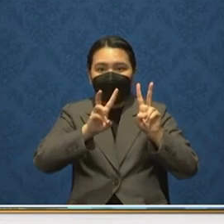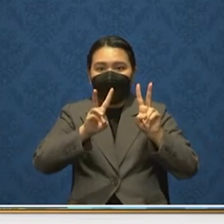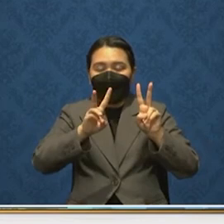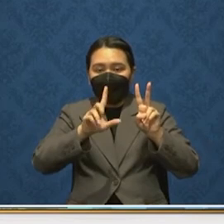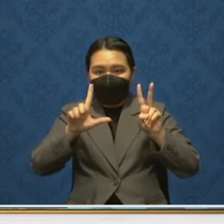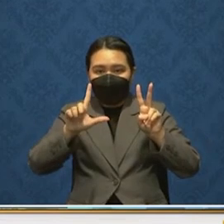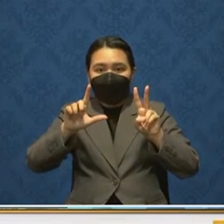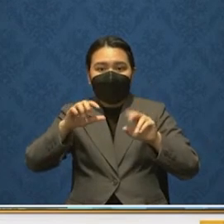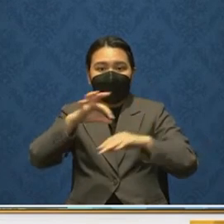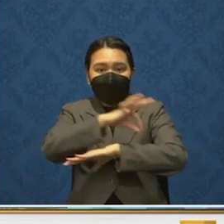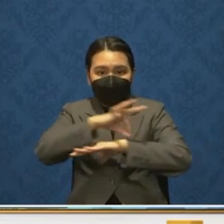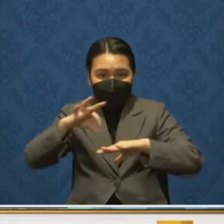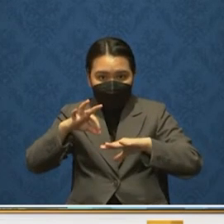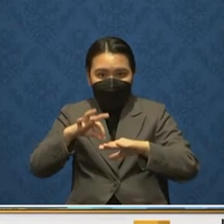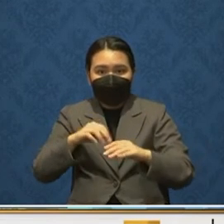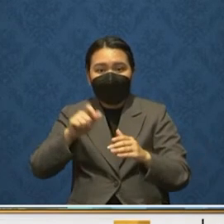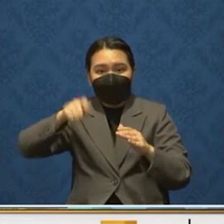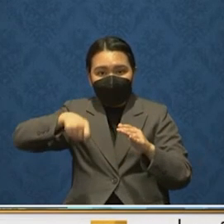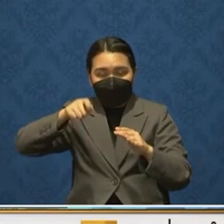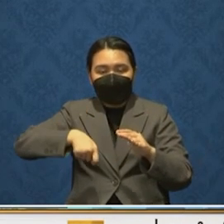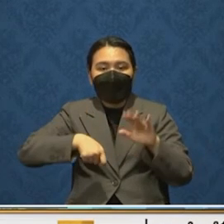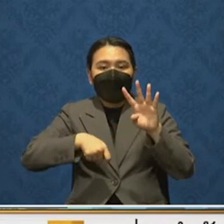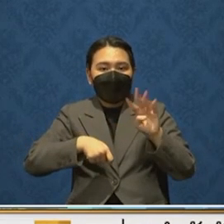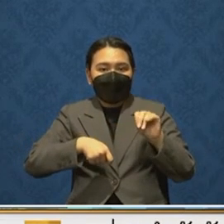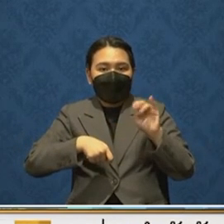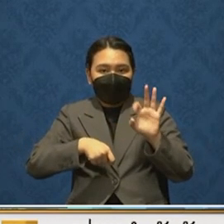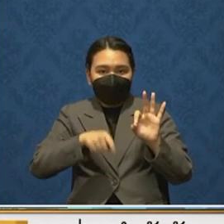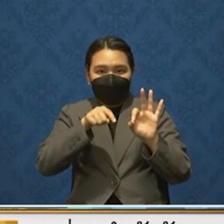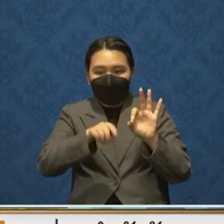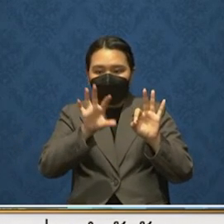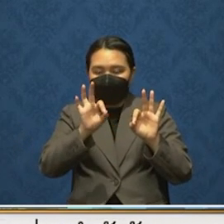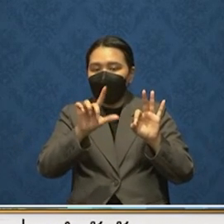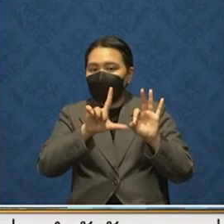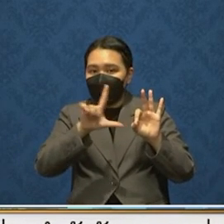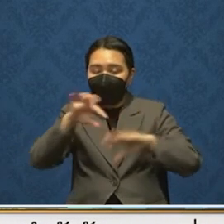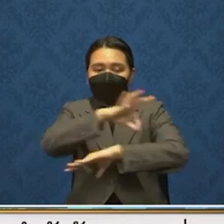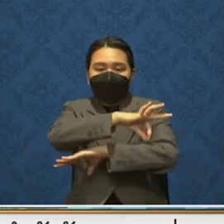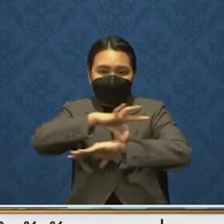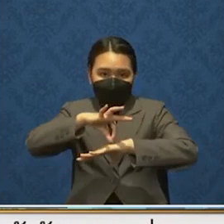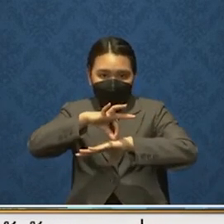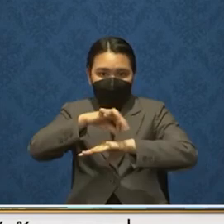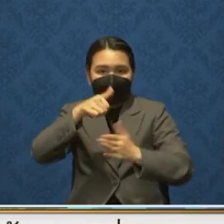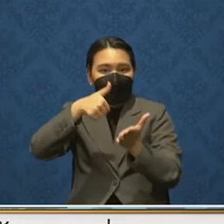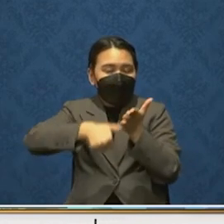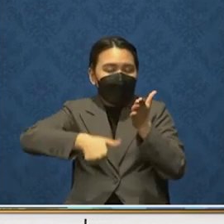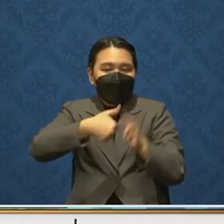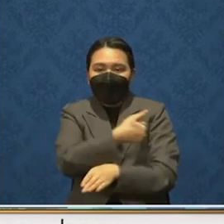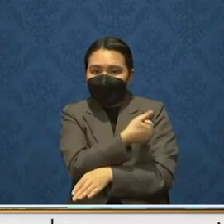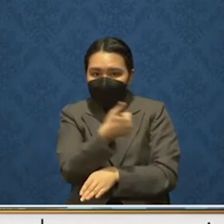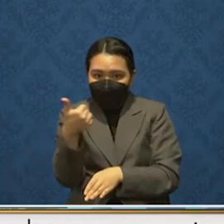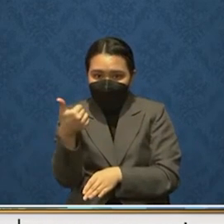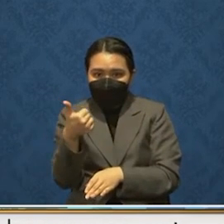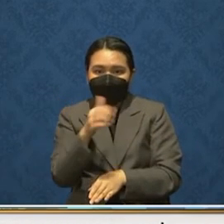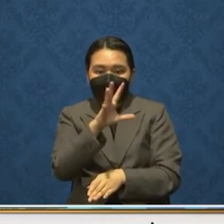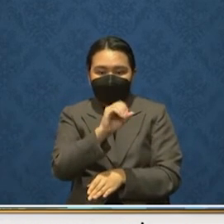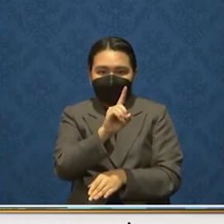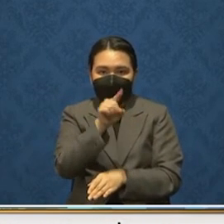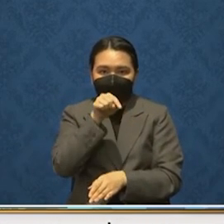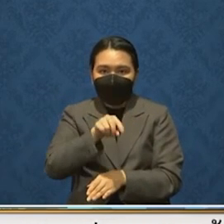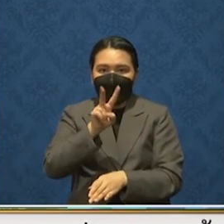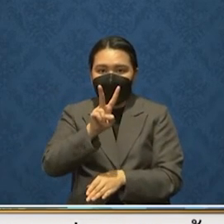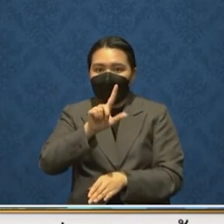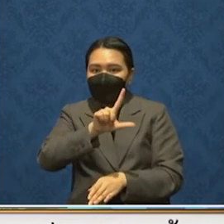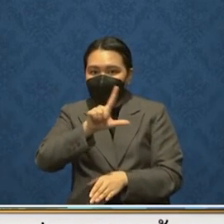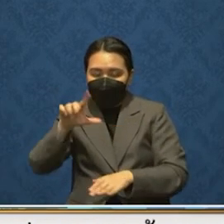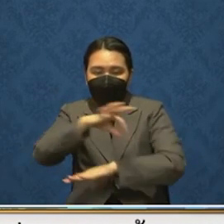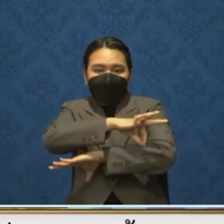ทจุดสองล้